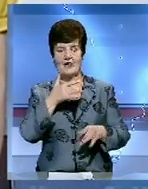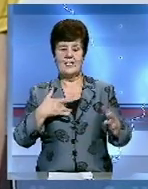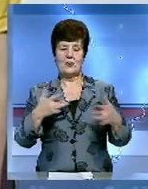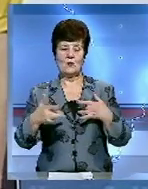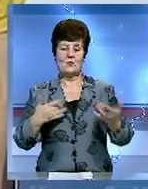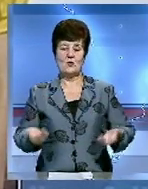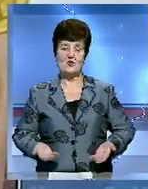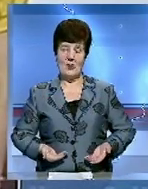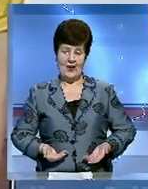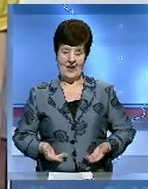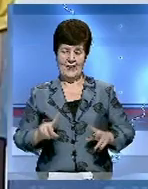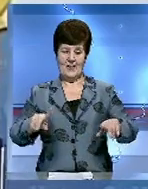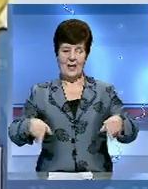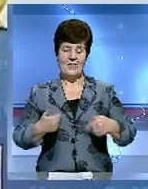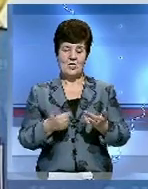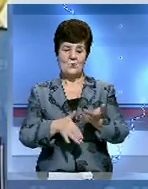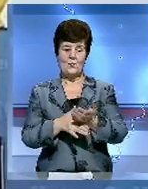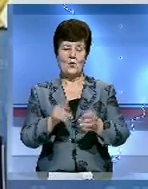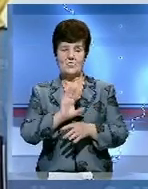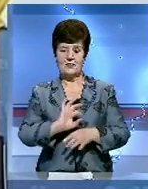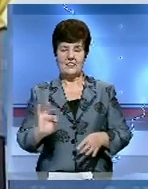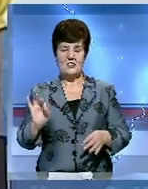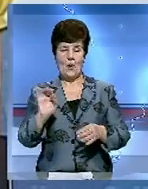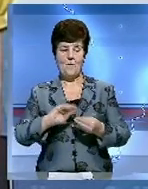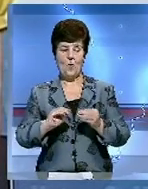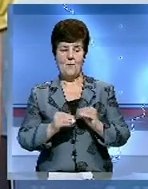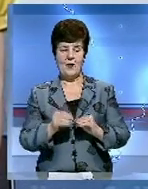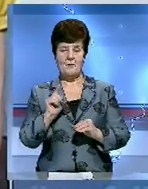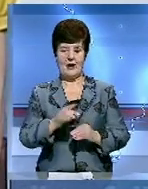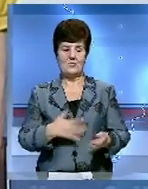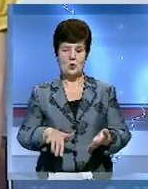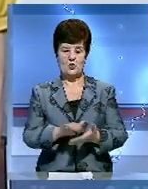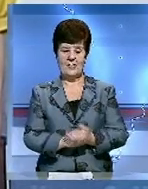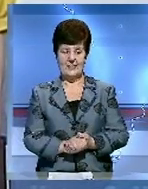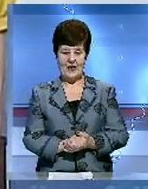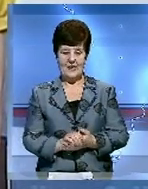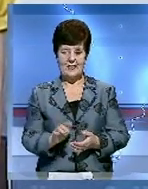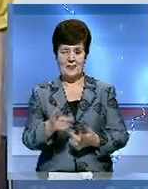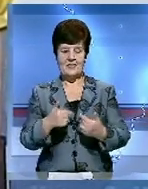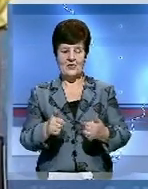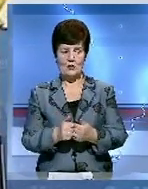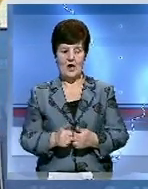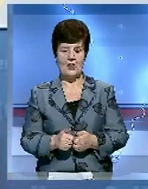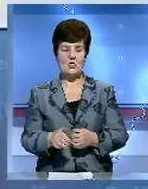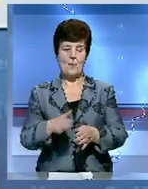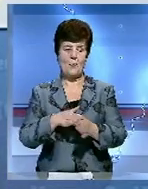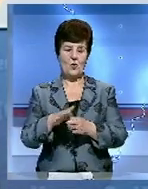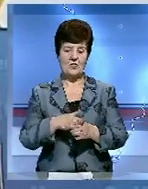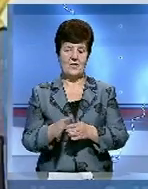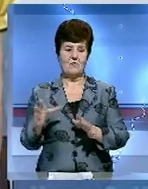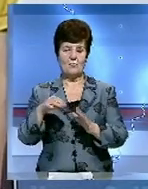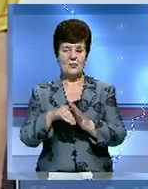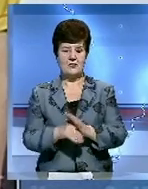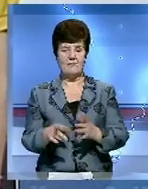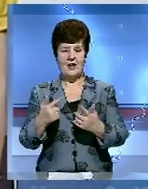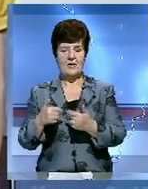caute răspunsuri la cele mai stringente probleme ale societății. Sănătatea sexuală și reproductivă, inclusiv prevenirea infecțiilor cu